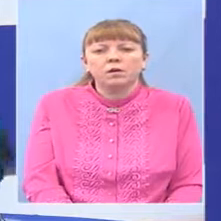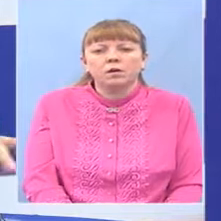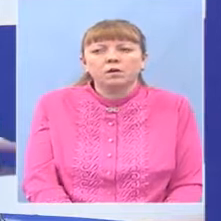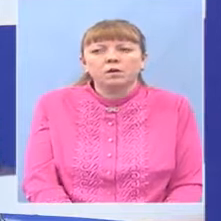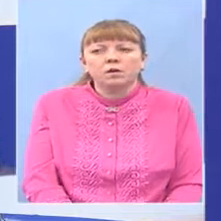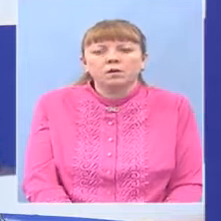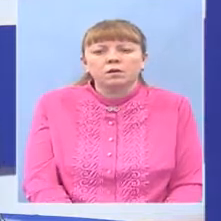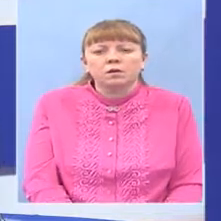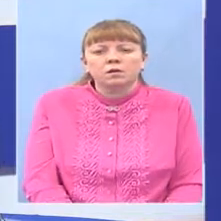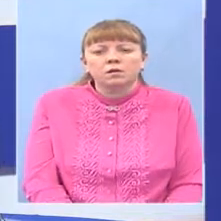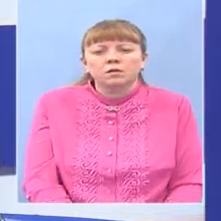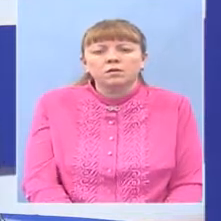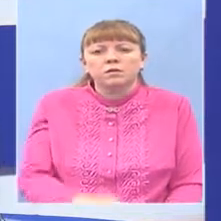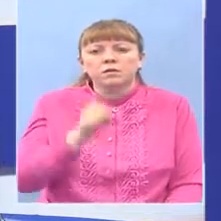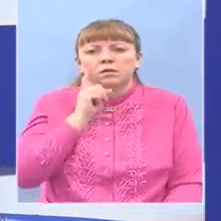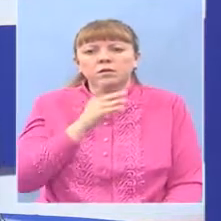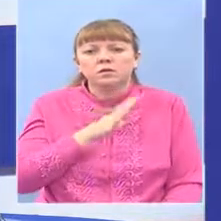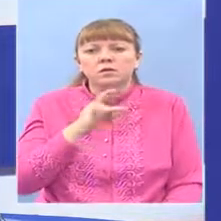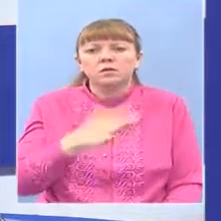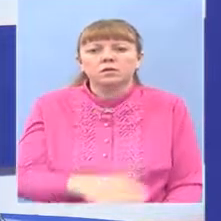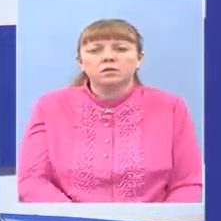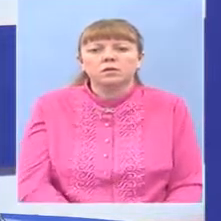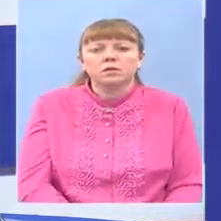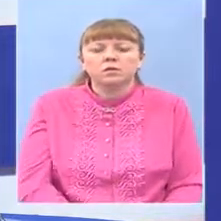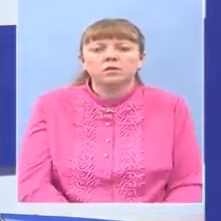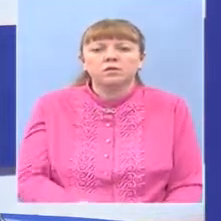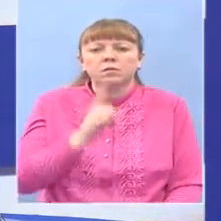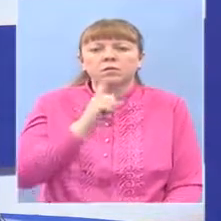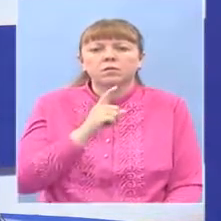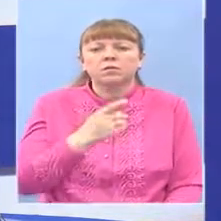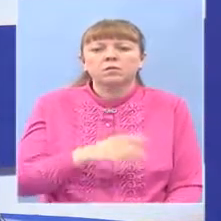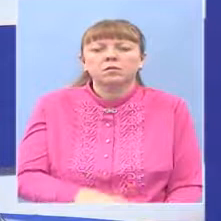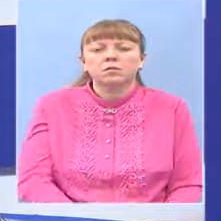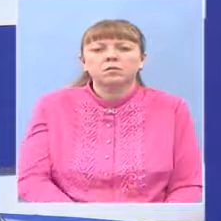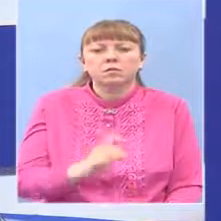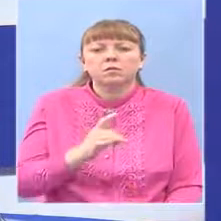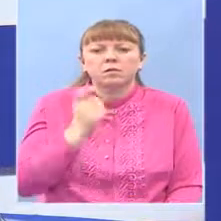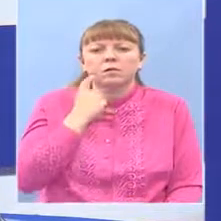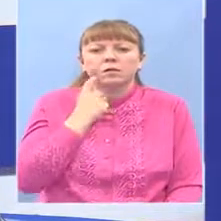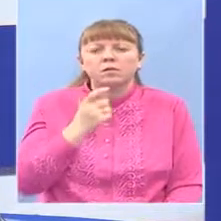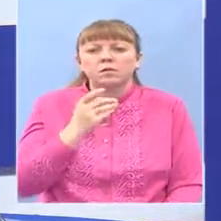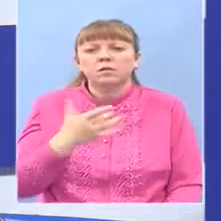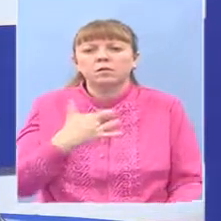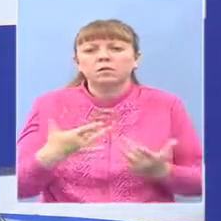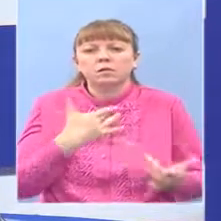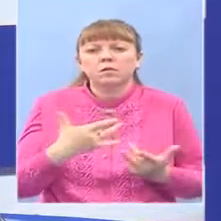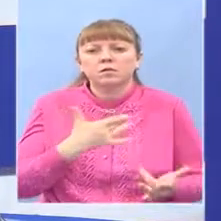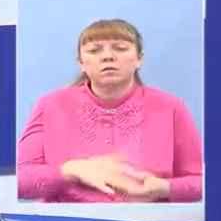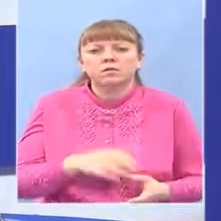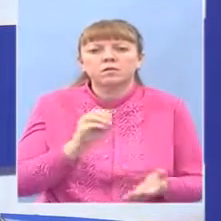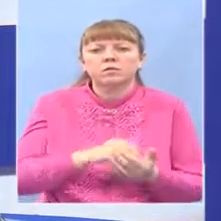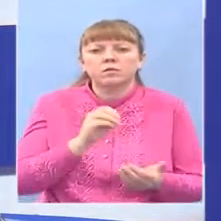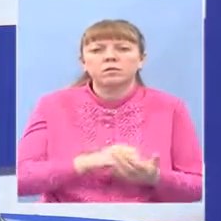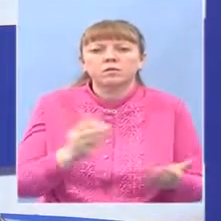от зрителя, да, вопрос молодежных проектов. Часто молодежные проекты — это вот какие-то концерты, какие-то